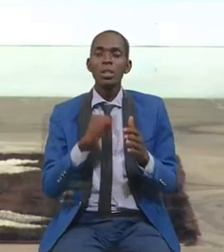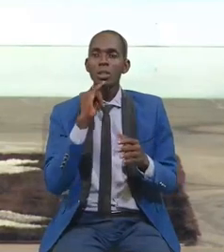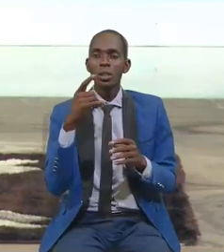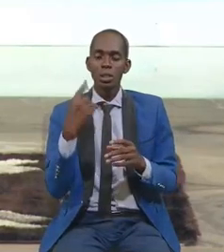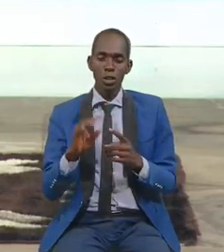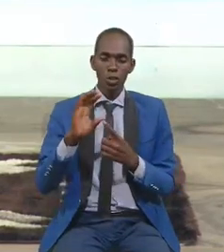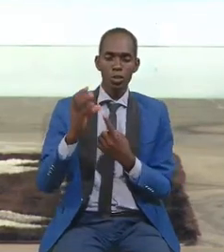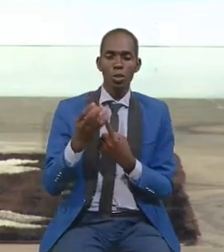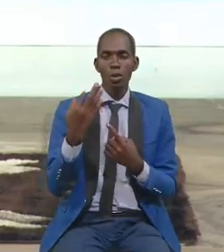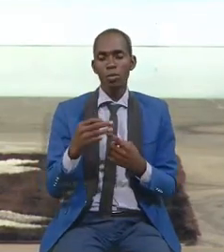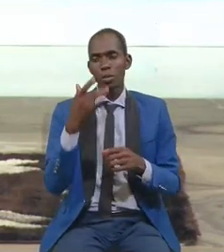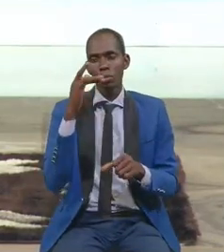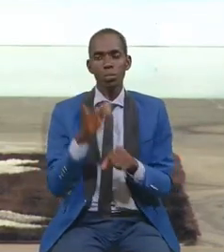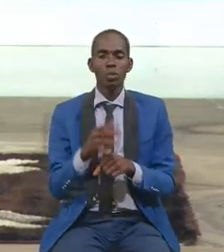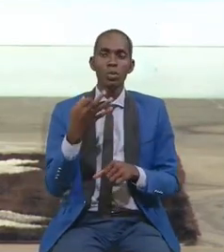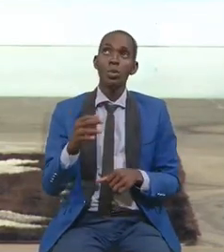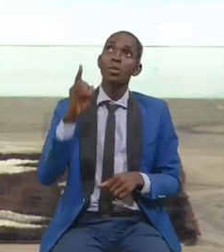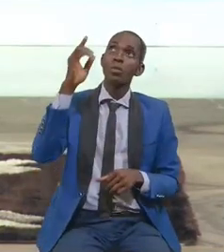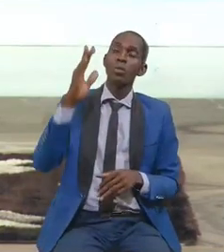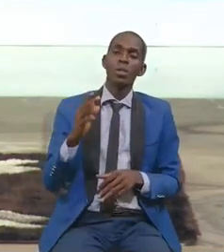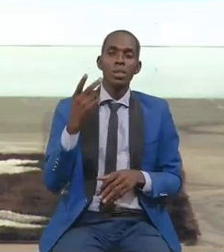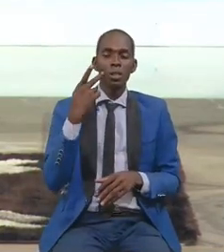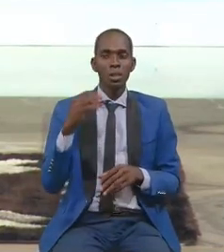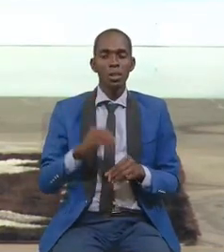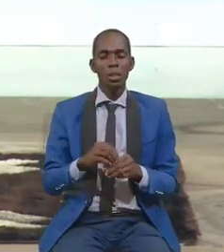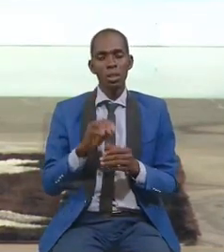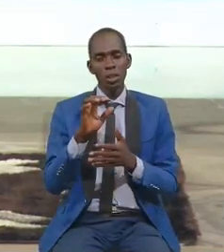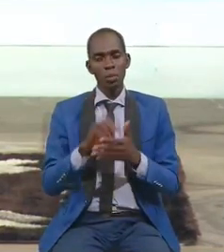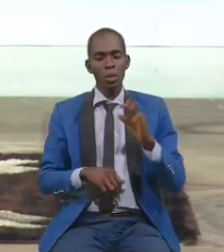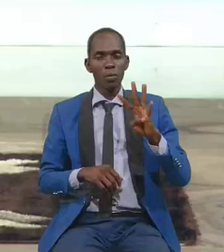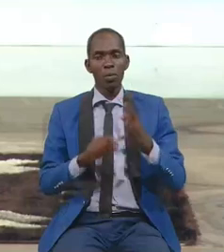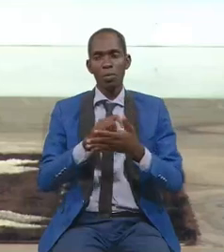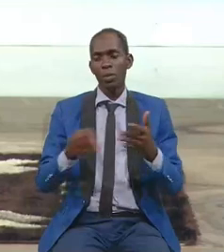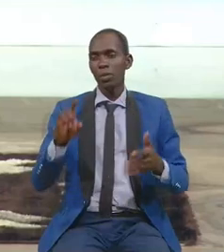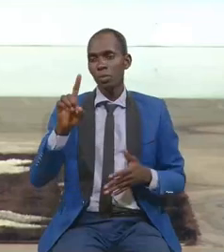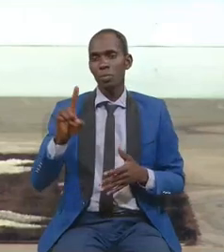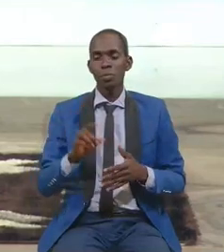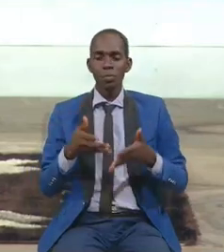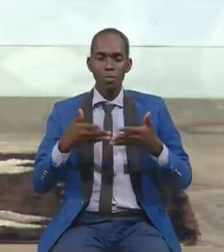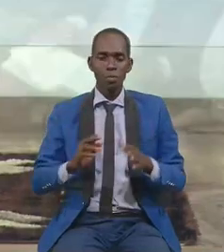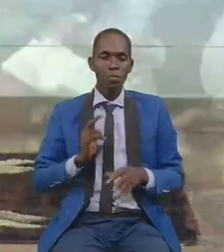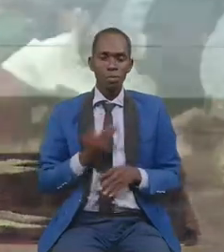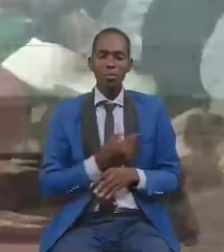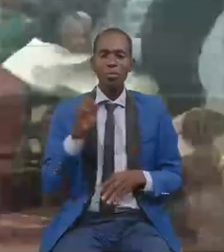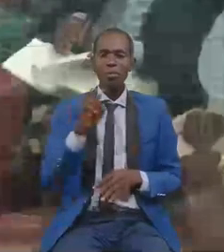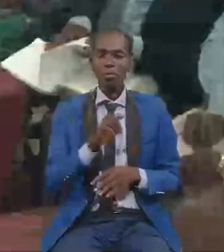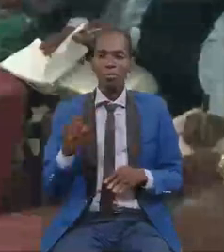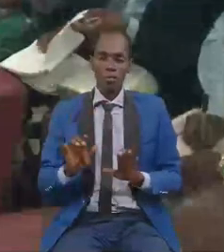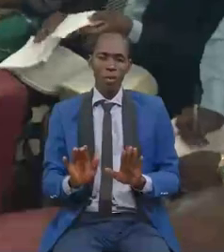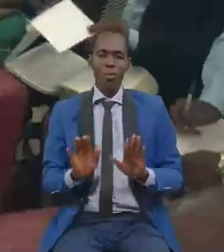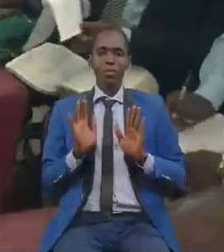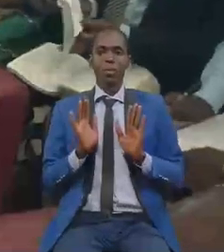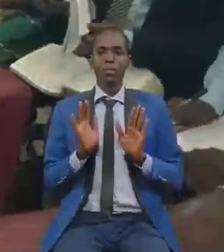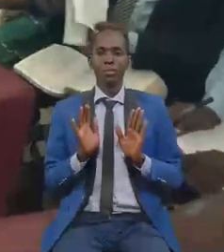pour l'accomplissement des promesses de Dieu. Chapitre 4, verset 1. Craignons